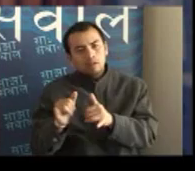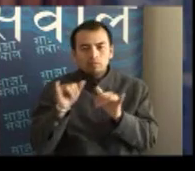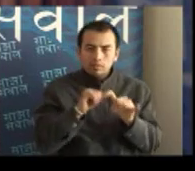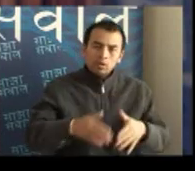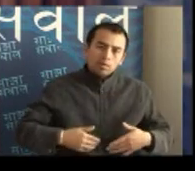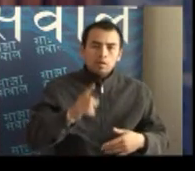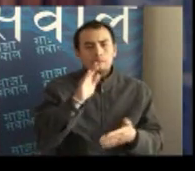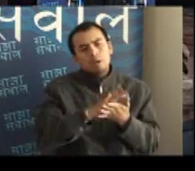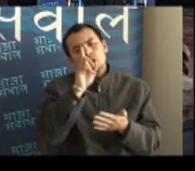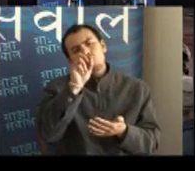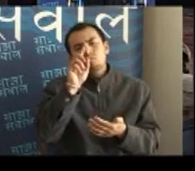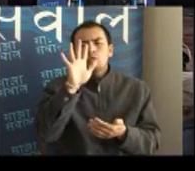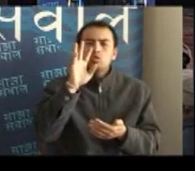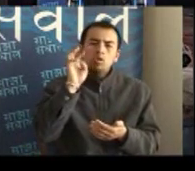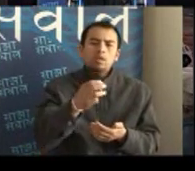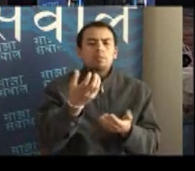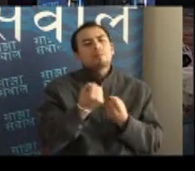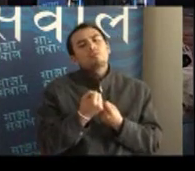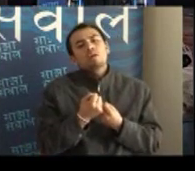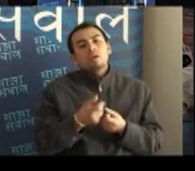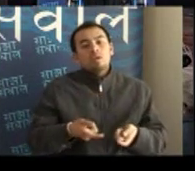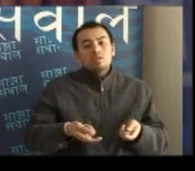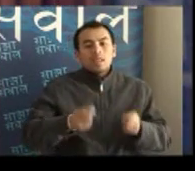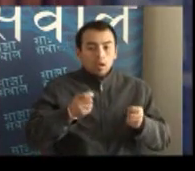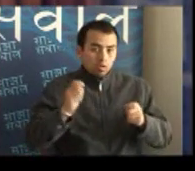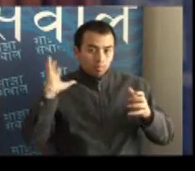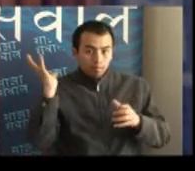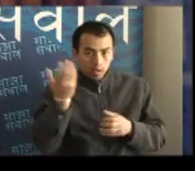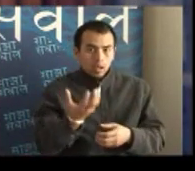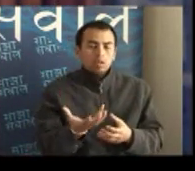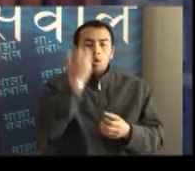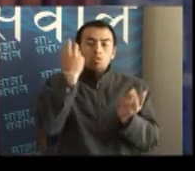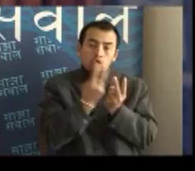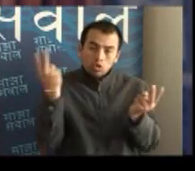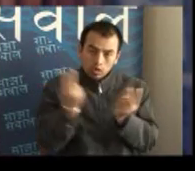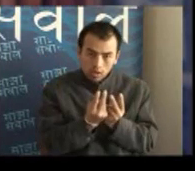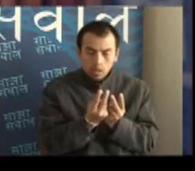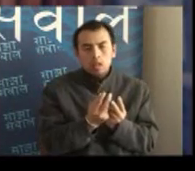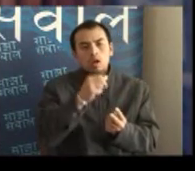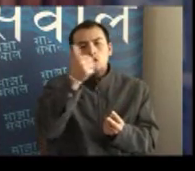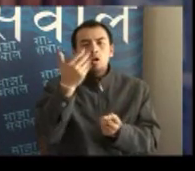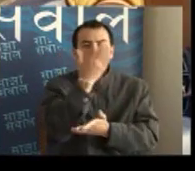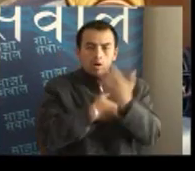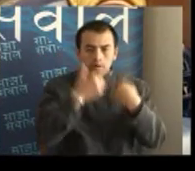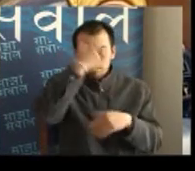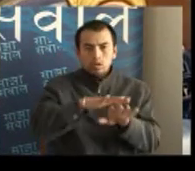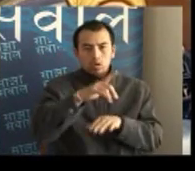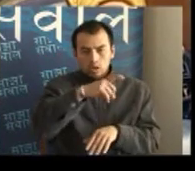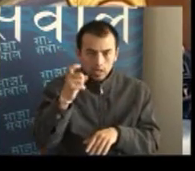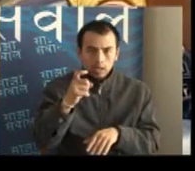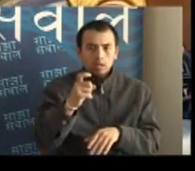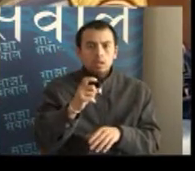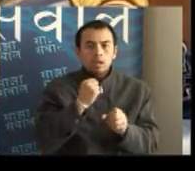महिनाको 10-15 हजार रुपियाँ कमाउनुहुन्छ। यदि नाङ्लो बेकरी क्याफेका ओनरहरू जस्तैले यदि यस्ता अपाङ्ग व्यक्तिहरूको लागि यदि